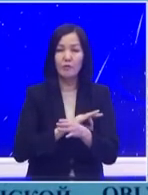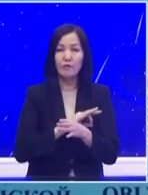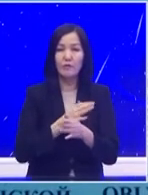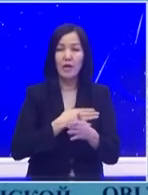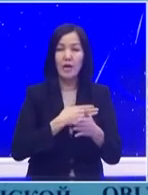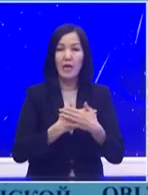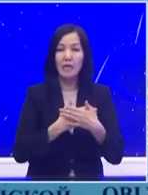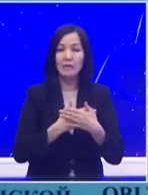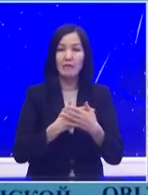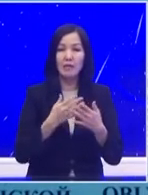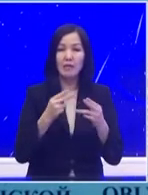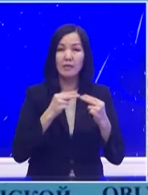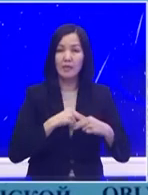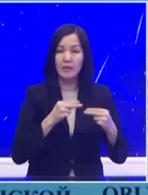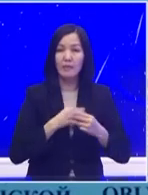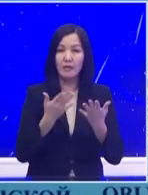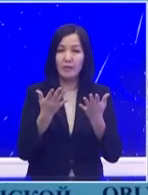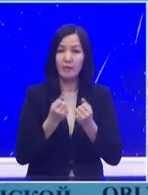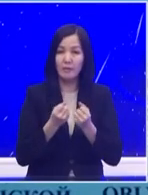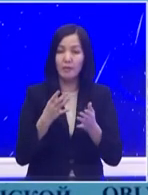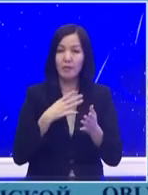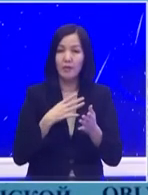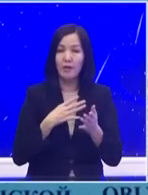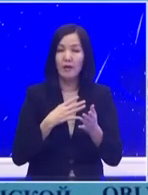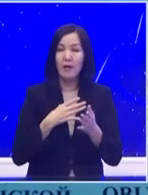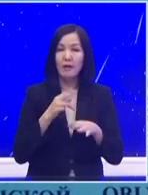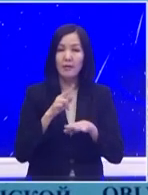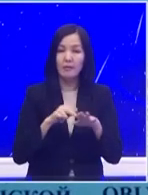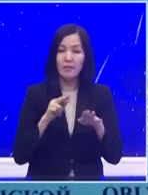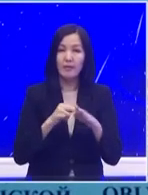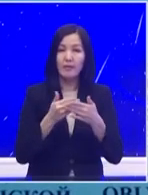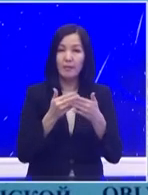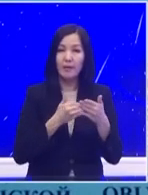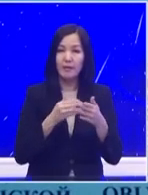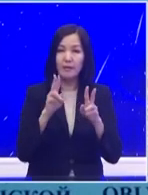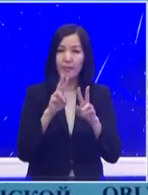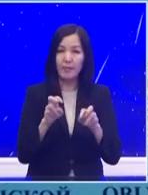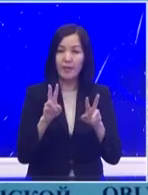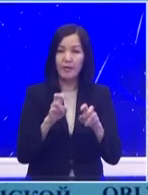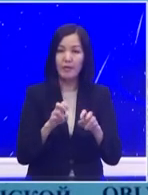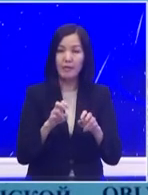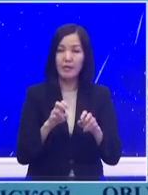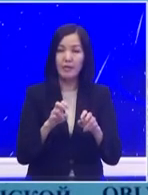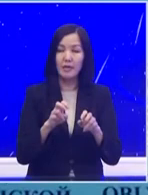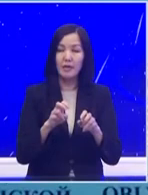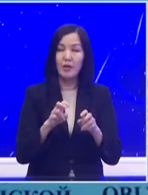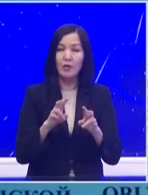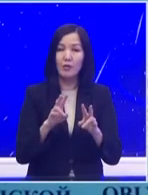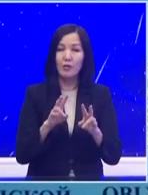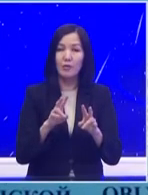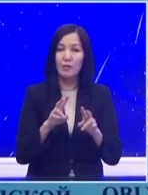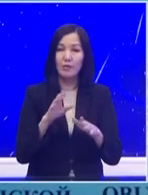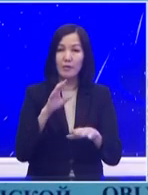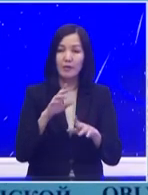их сбытом. В ходе оперативных мероприятий сотрудниками предварительно был произведен контрольный закуп наркотического вещества,